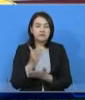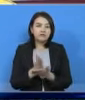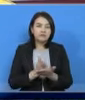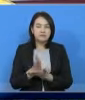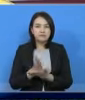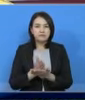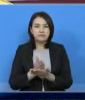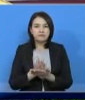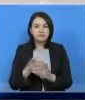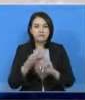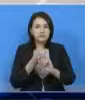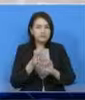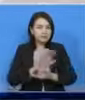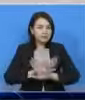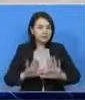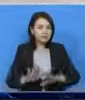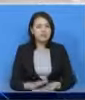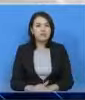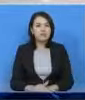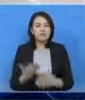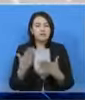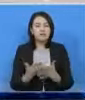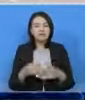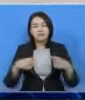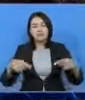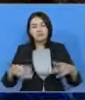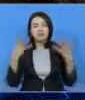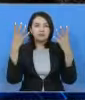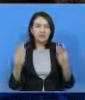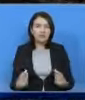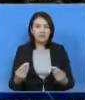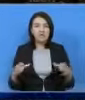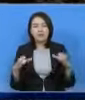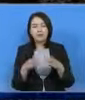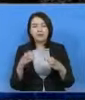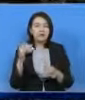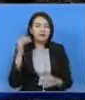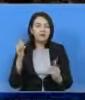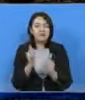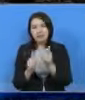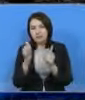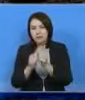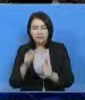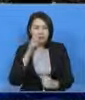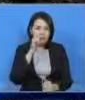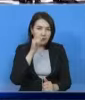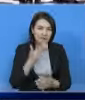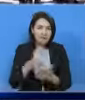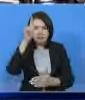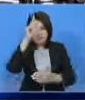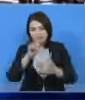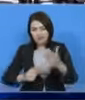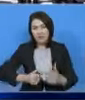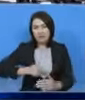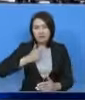меня, думаю, нет. Находясь в течение нескольких дней в отрыве от пункта постоянной дислокации, парни оставались верными